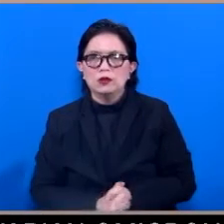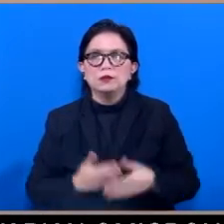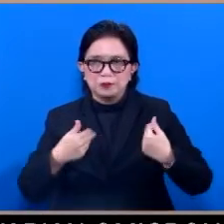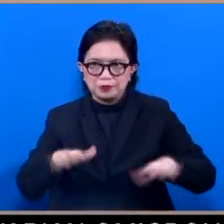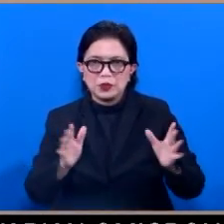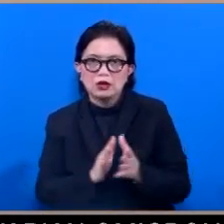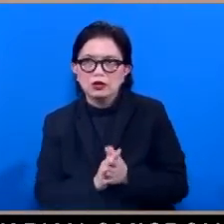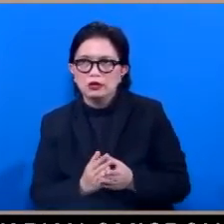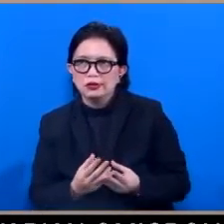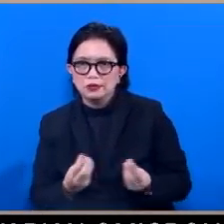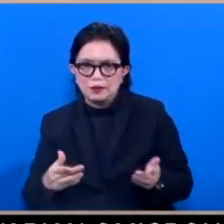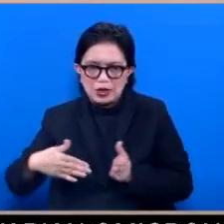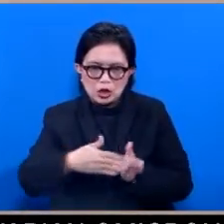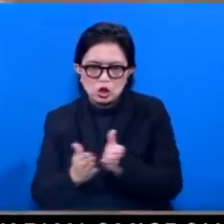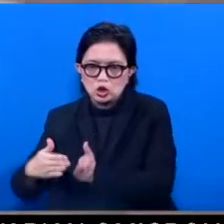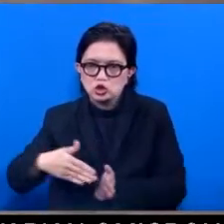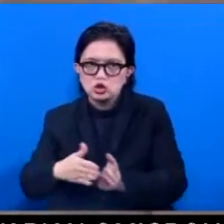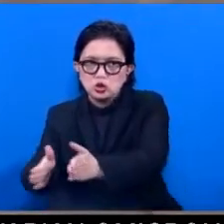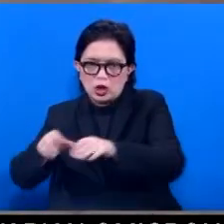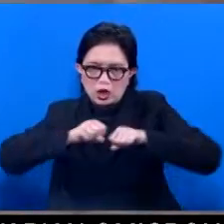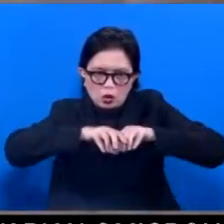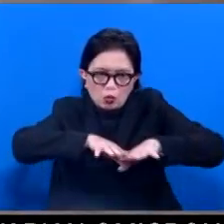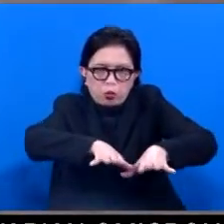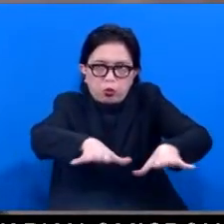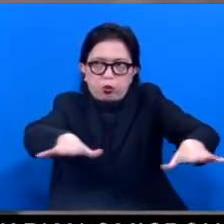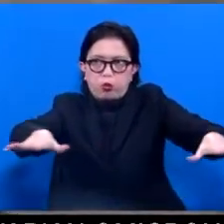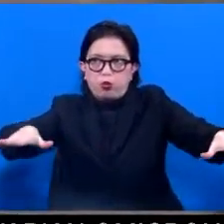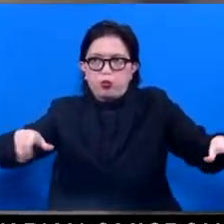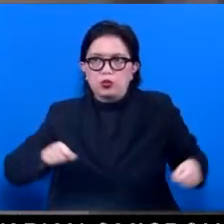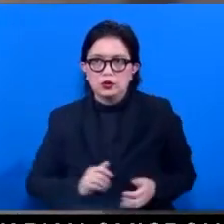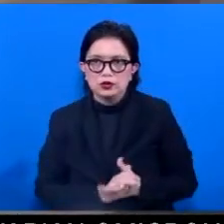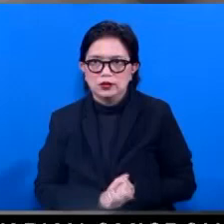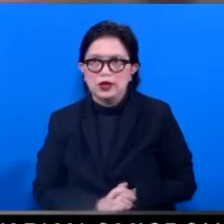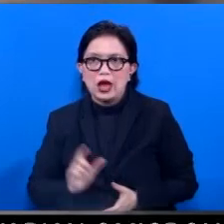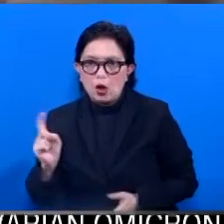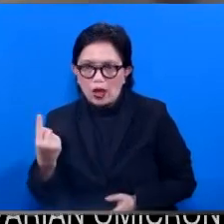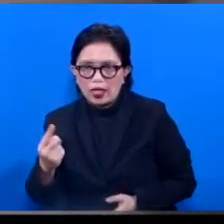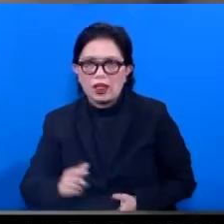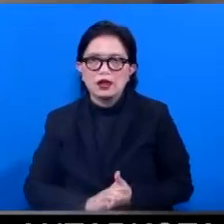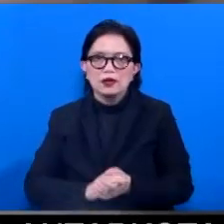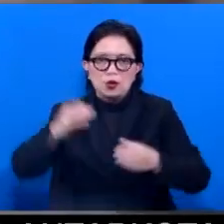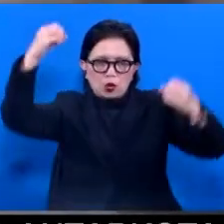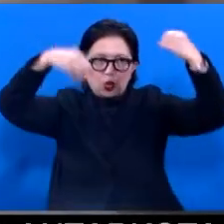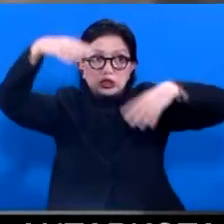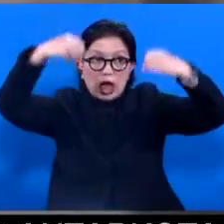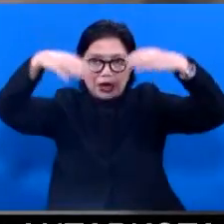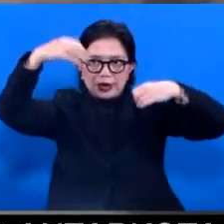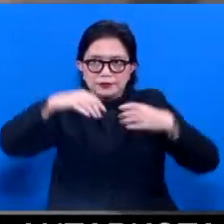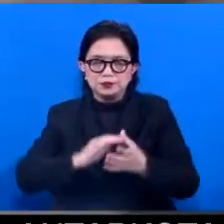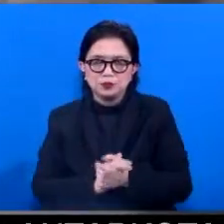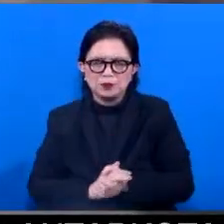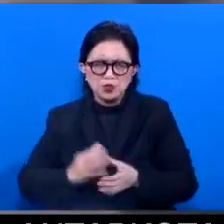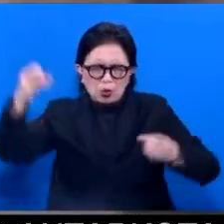Akibatnya beberapa sungai meluap. Besar gitu? Awal mulanya hujan turun. Hujannya besar, Pak?